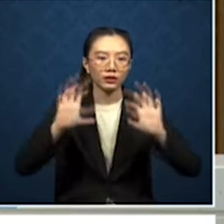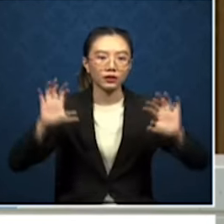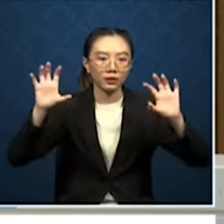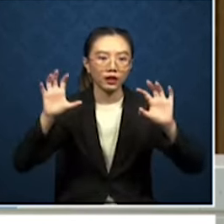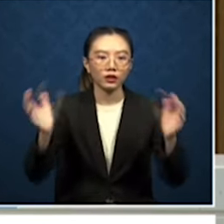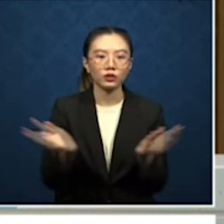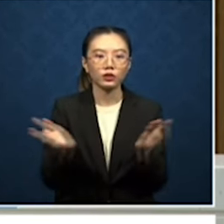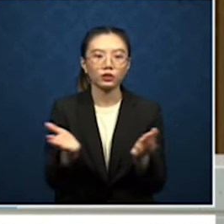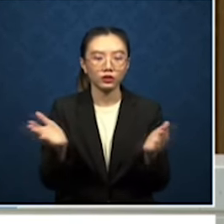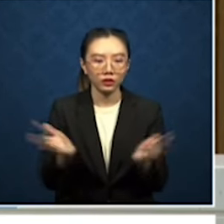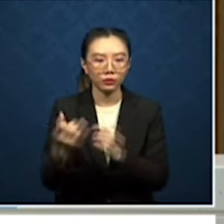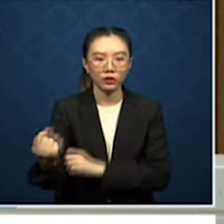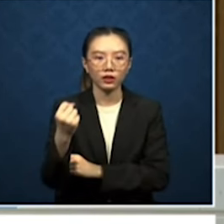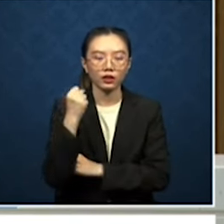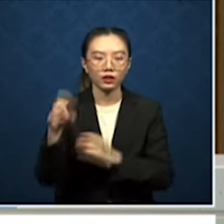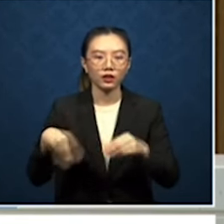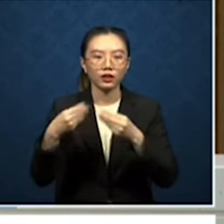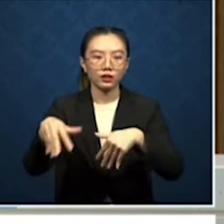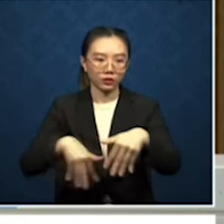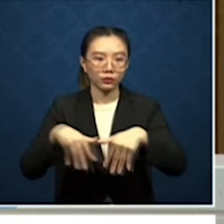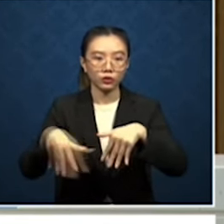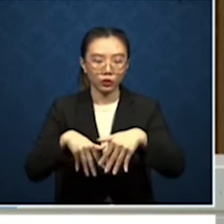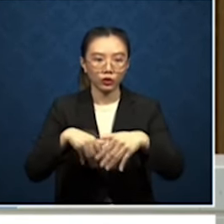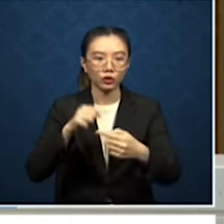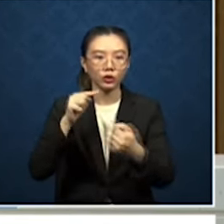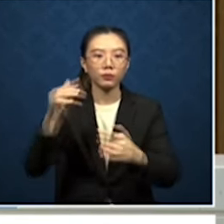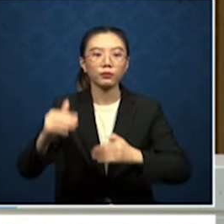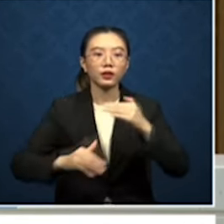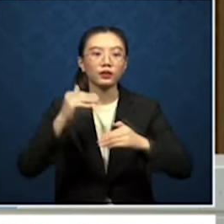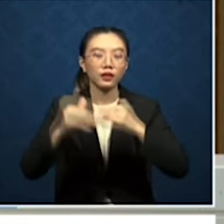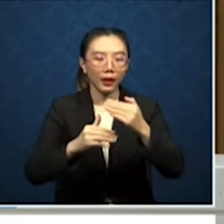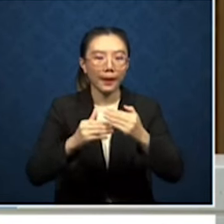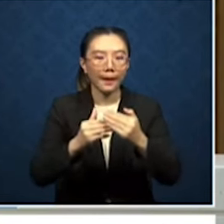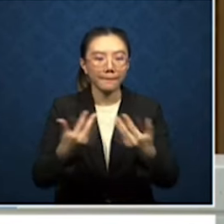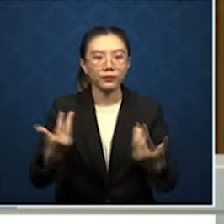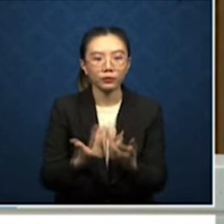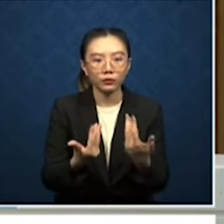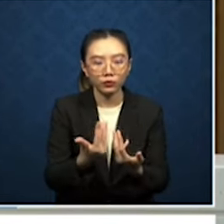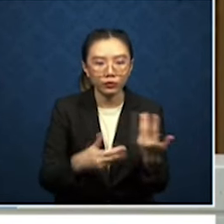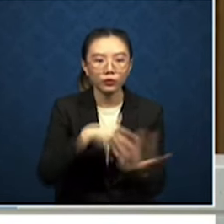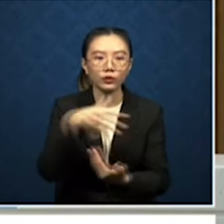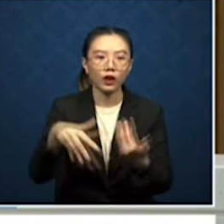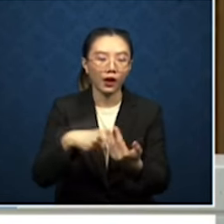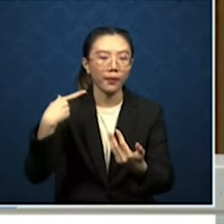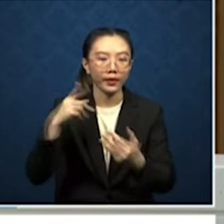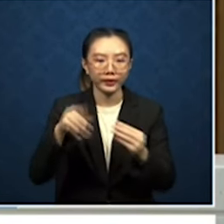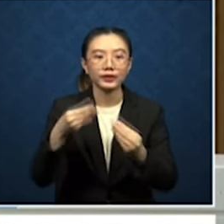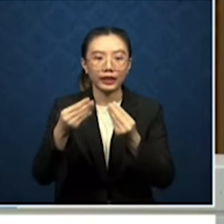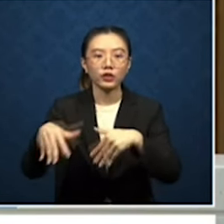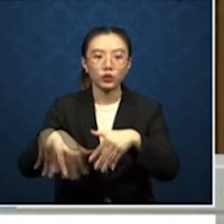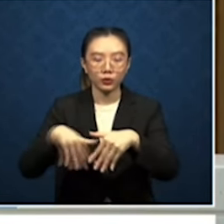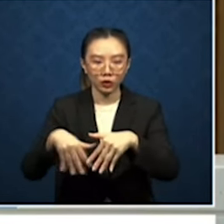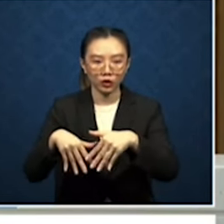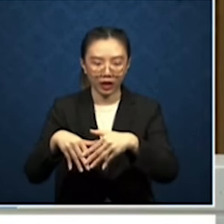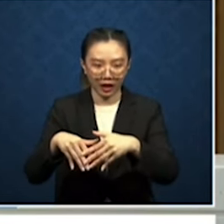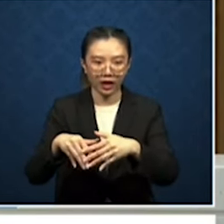างความเข้มแข็งชุมชนในการพัฒนาและดูแลป่าชายเลนให้ได้รับประโยชน์โดยตรงโดยให้กรม